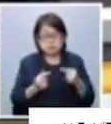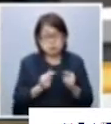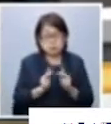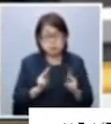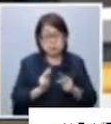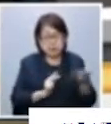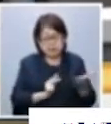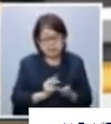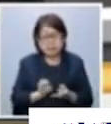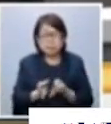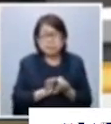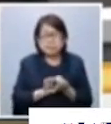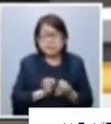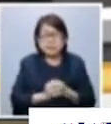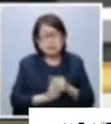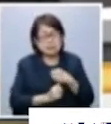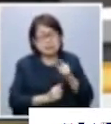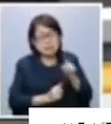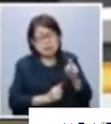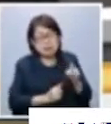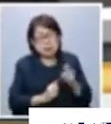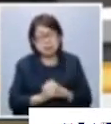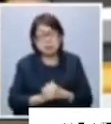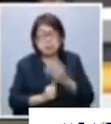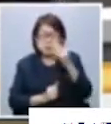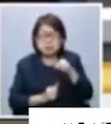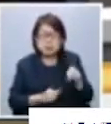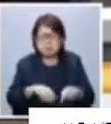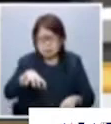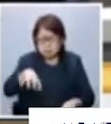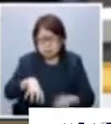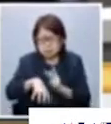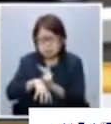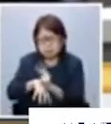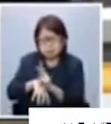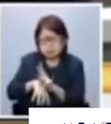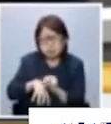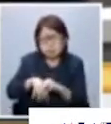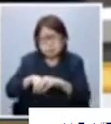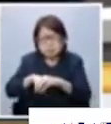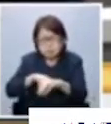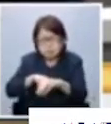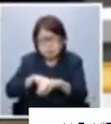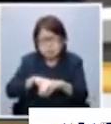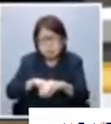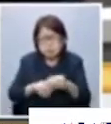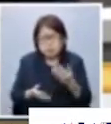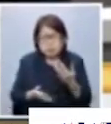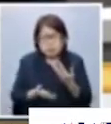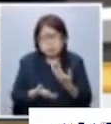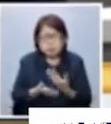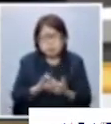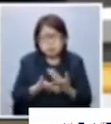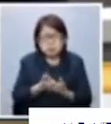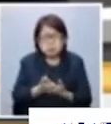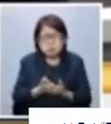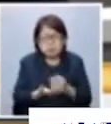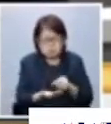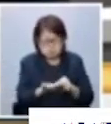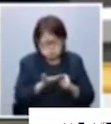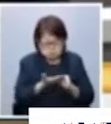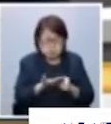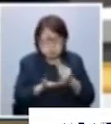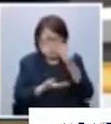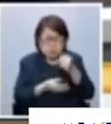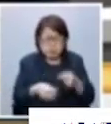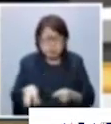าทำไมหน่วยงานระดับกรมที่เป็นหน่วยรับงบประมาณทำไมไม่ขอรับงบประมาณไปที่กรมโดยตรงกระทรว